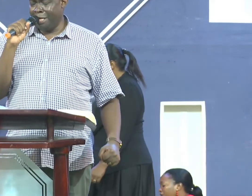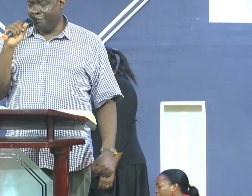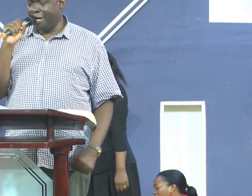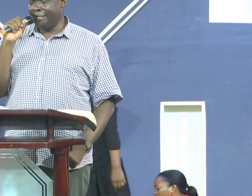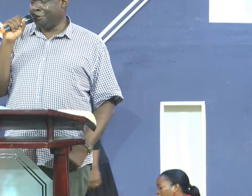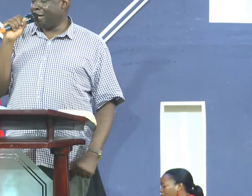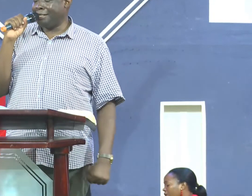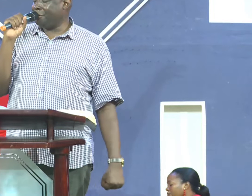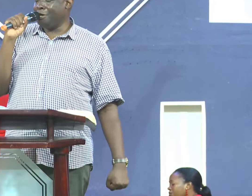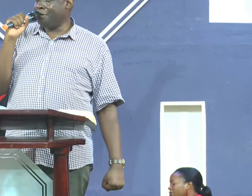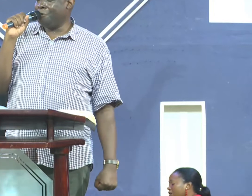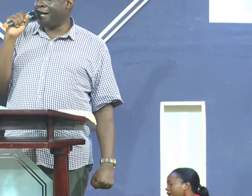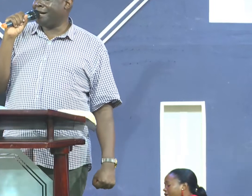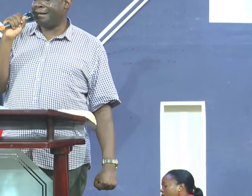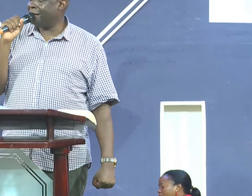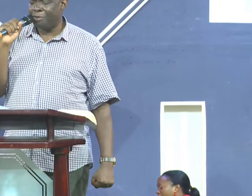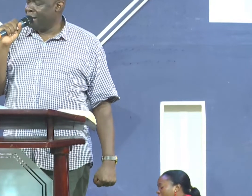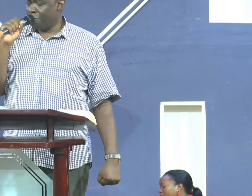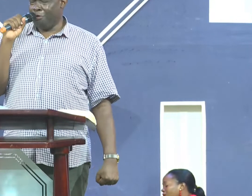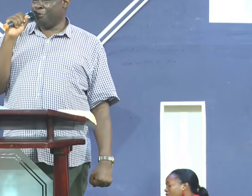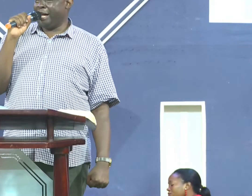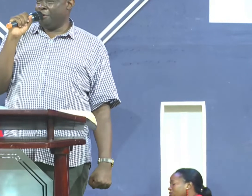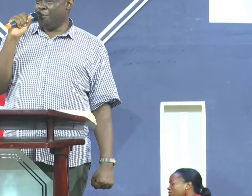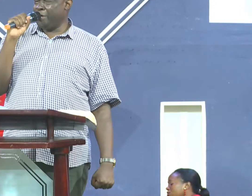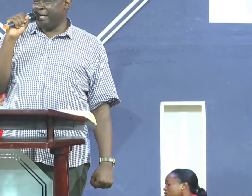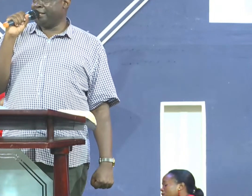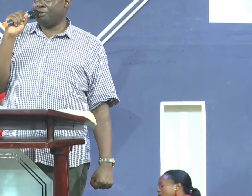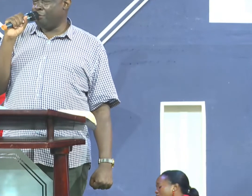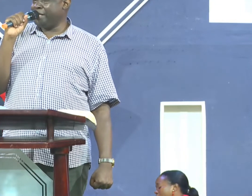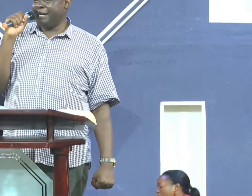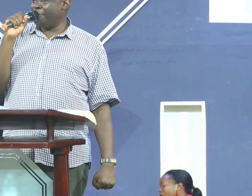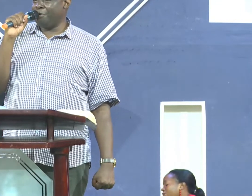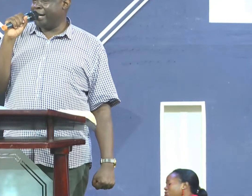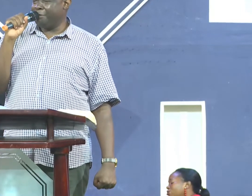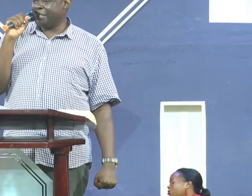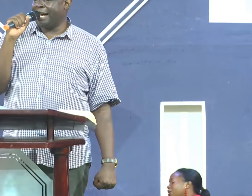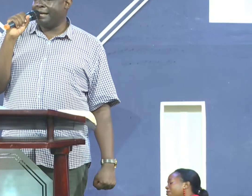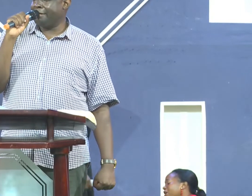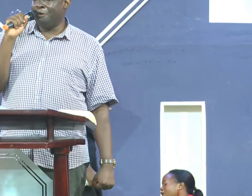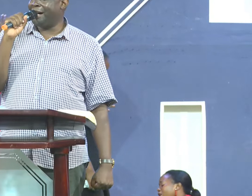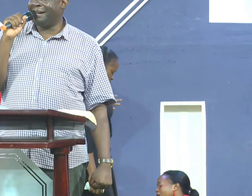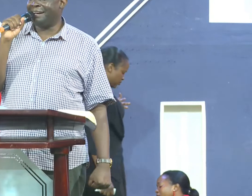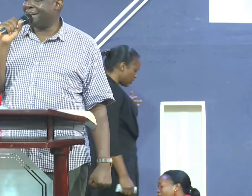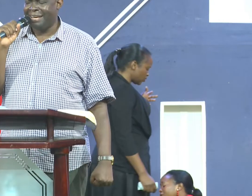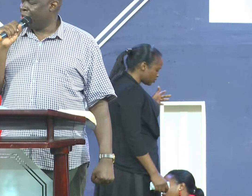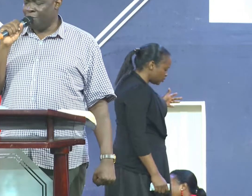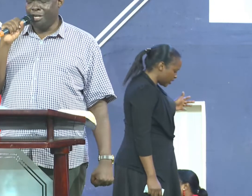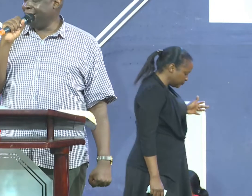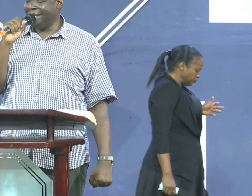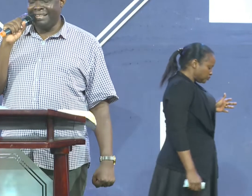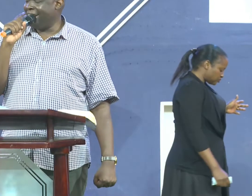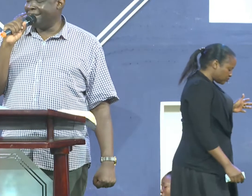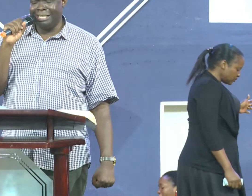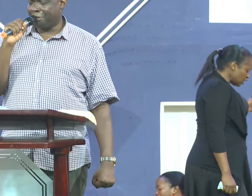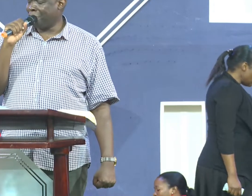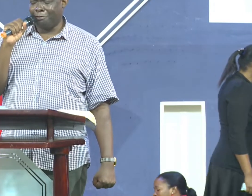okulaba emirimu egyo nga gikoleddwa okulaba obuweereza obw'enjawulo nga buzaaliddwa mu